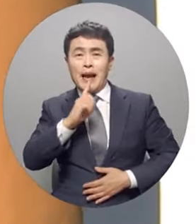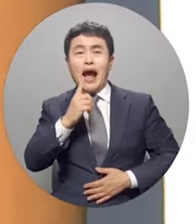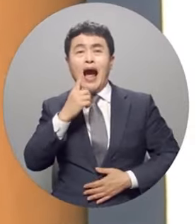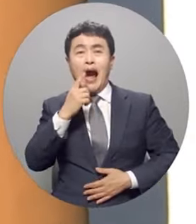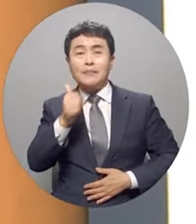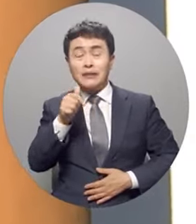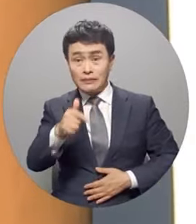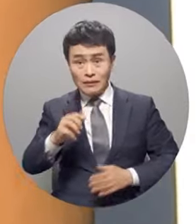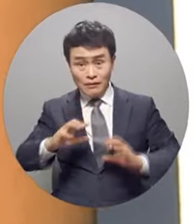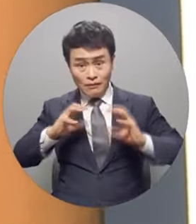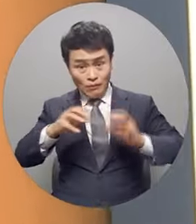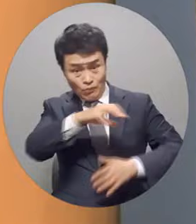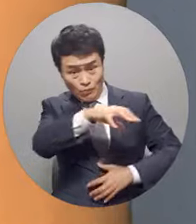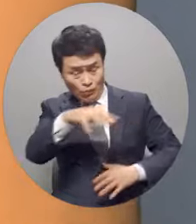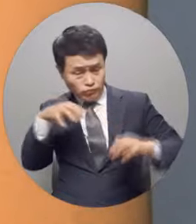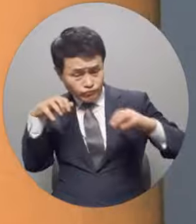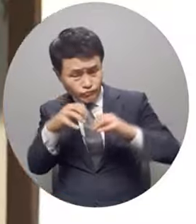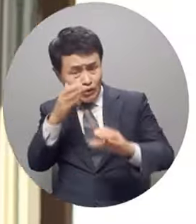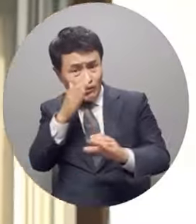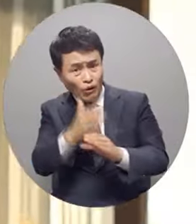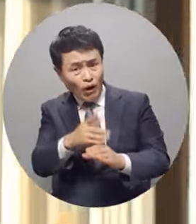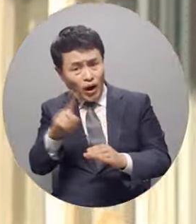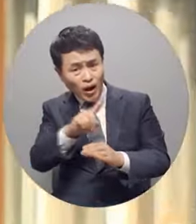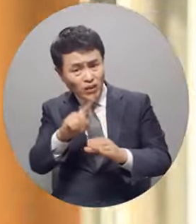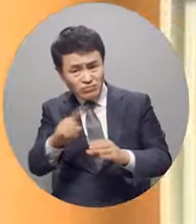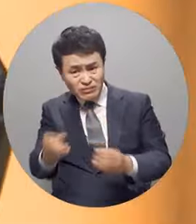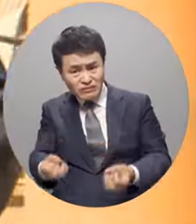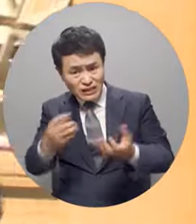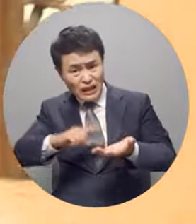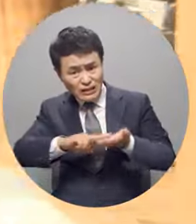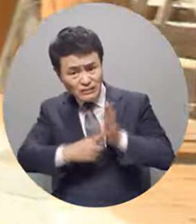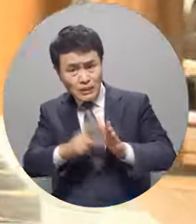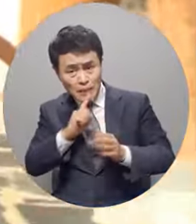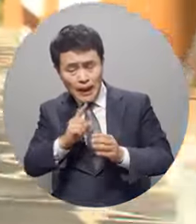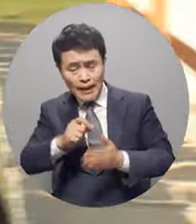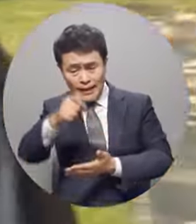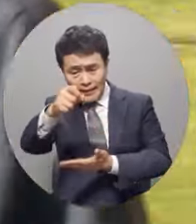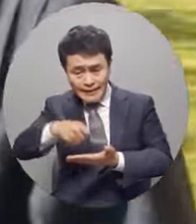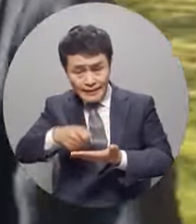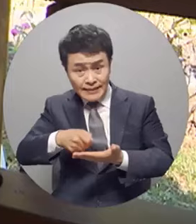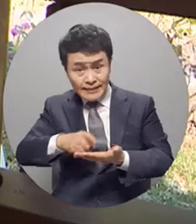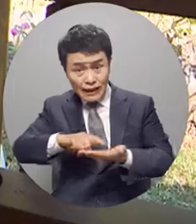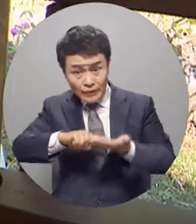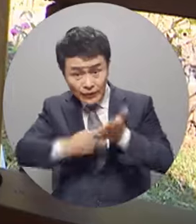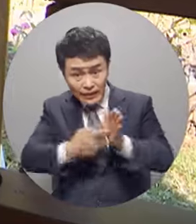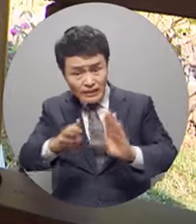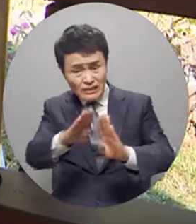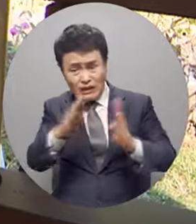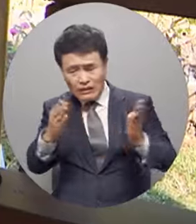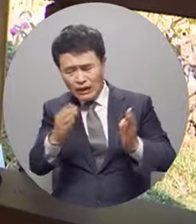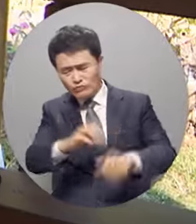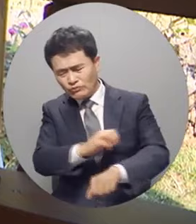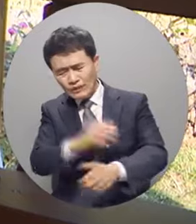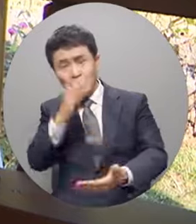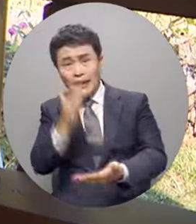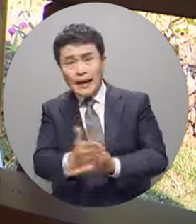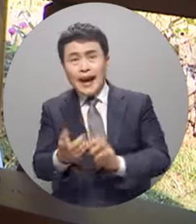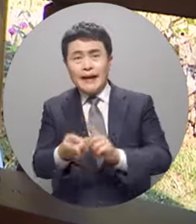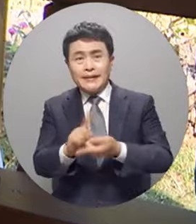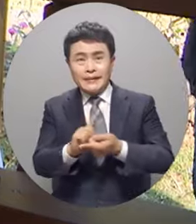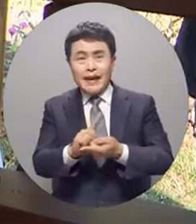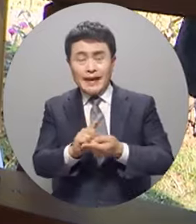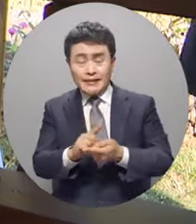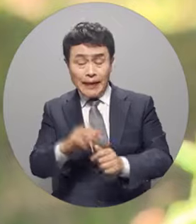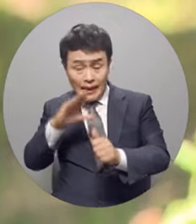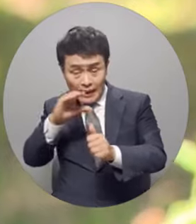그는 세계 곳곳이 전쟁 중인데 무슨 잔치를 하겠냐며 기자회견을 열지 않은 딸이 귀찮아질까봐 대신 카메라